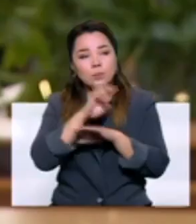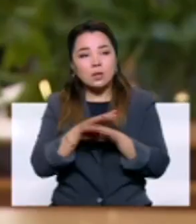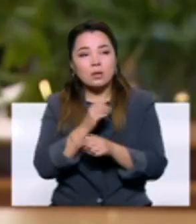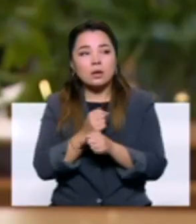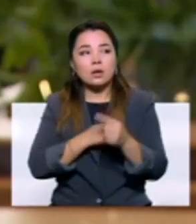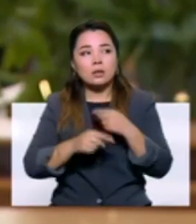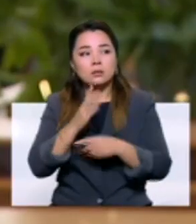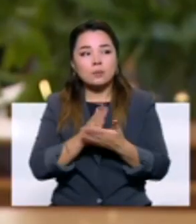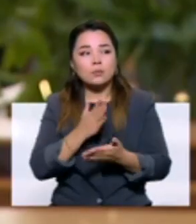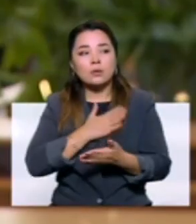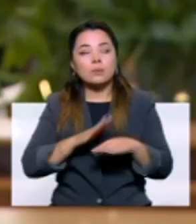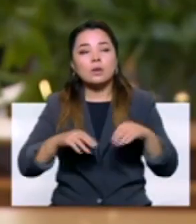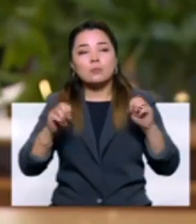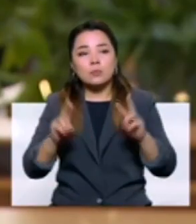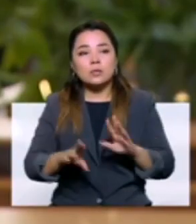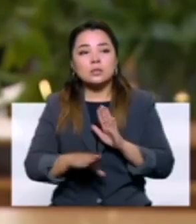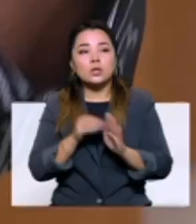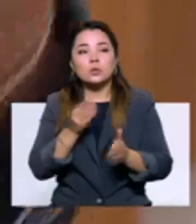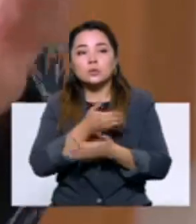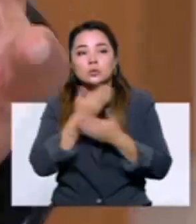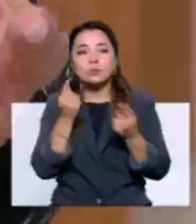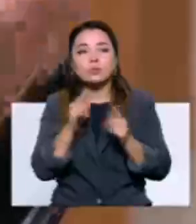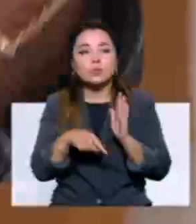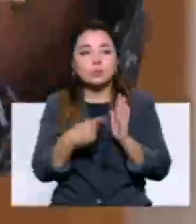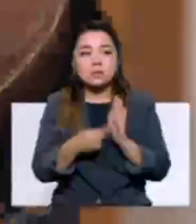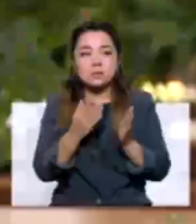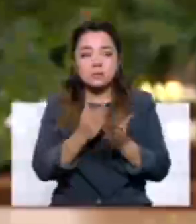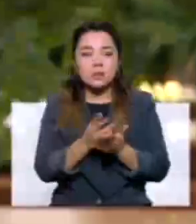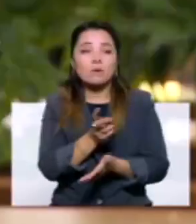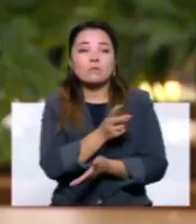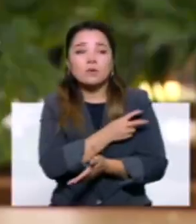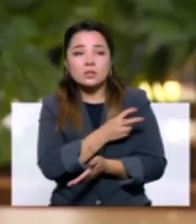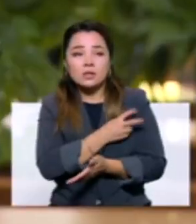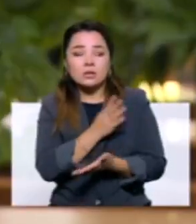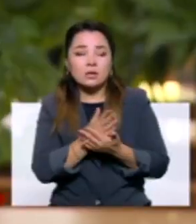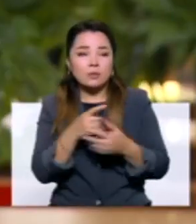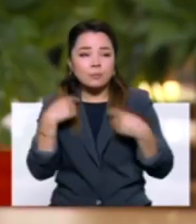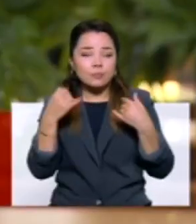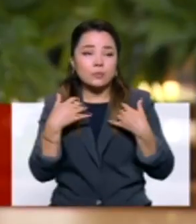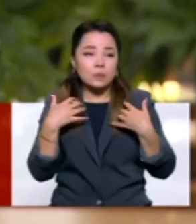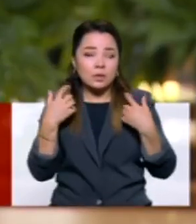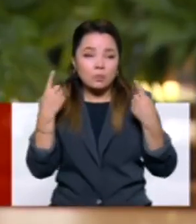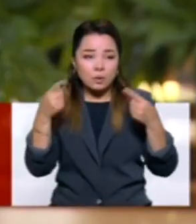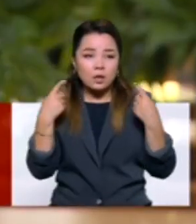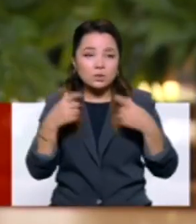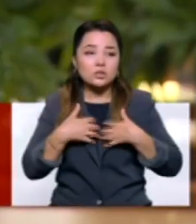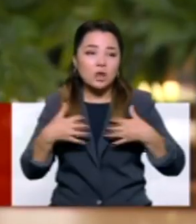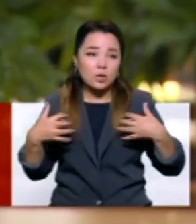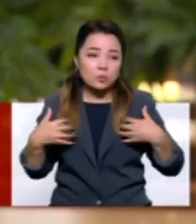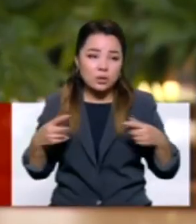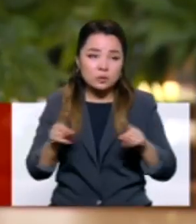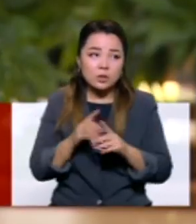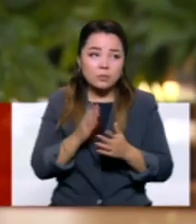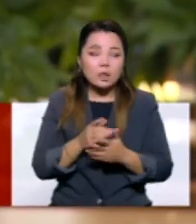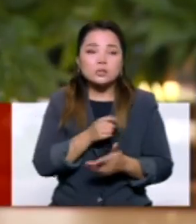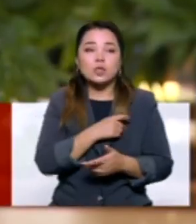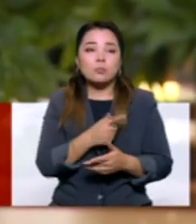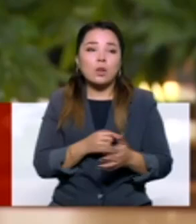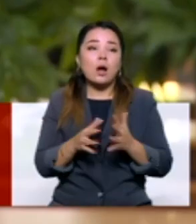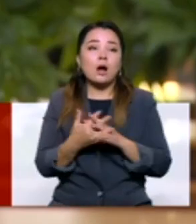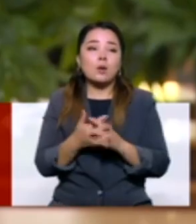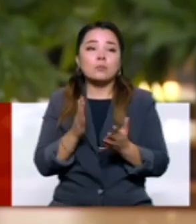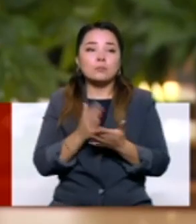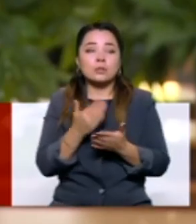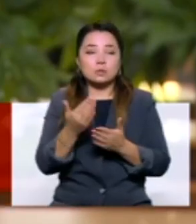қайтарылған. Неге біздің мамандыққа таңдамайды деген мәселе туады да, ветеринария біз ауыл шаруашылығында саласында дипломмен ауылға